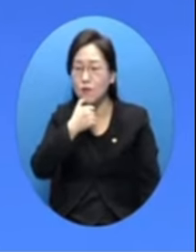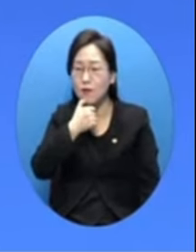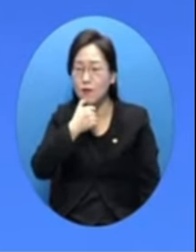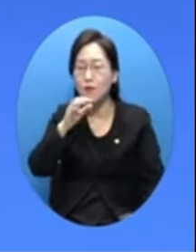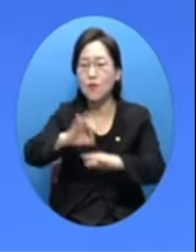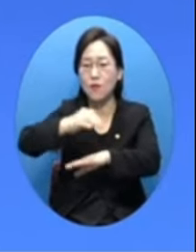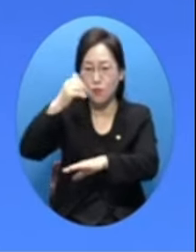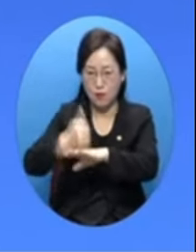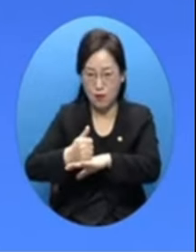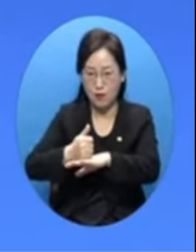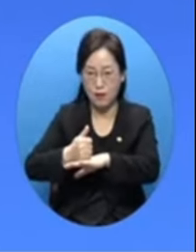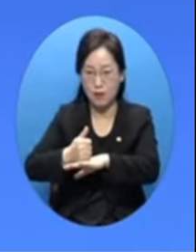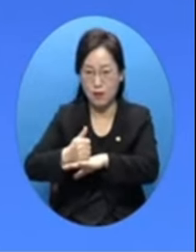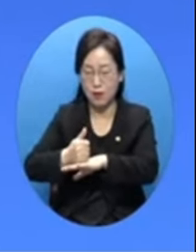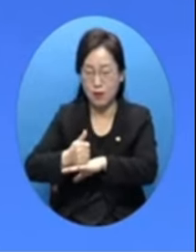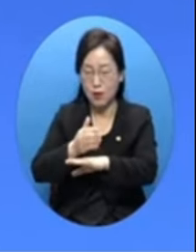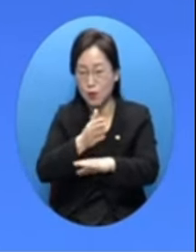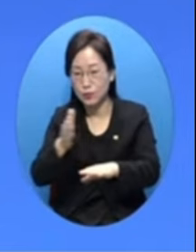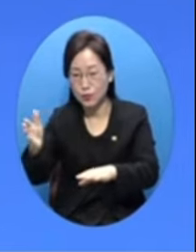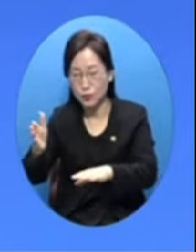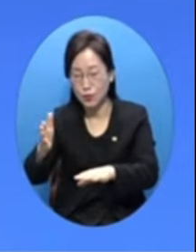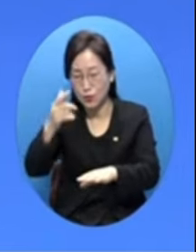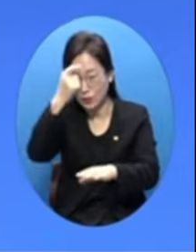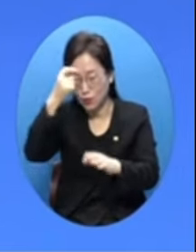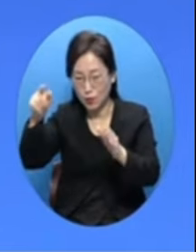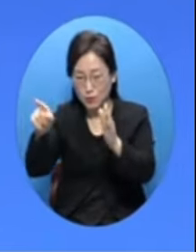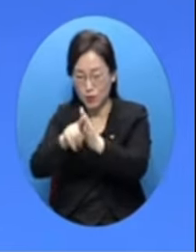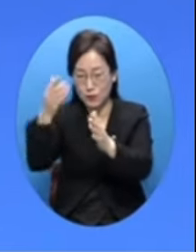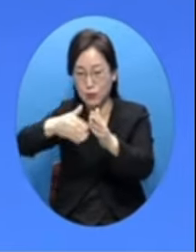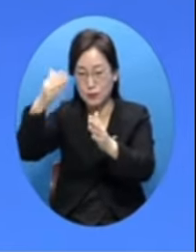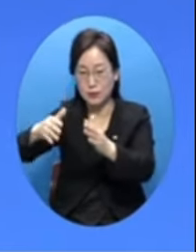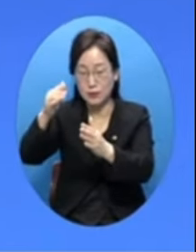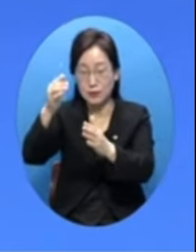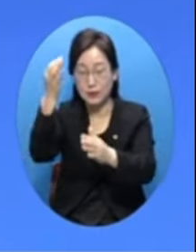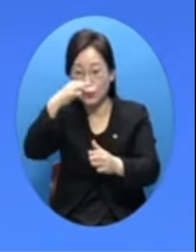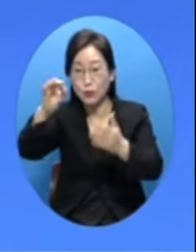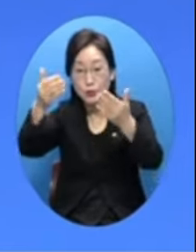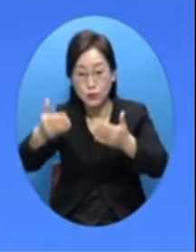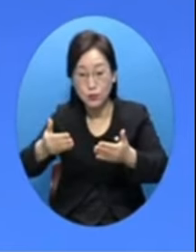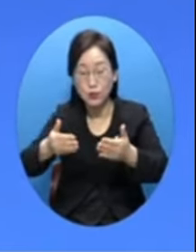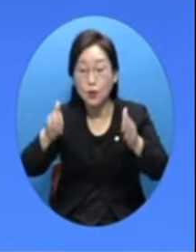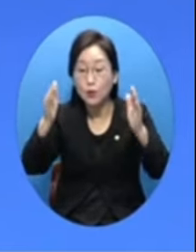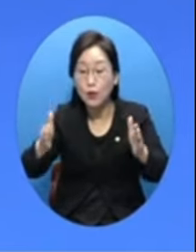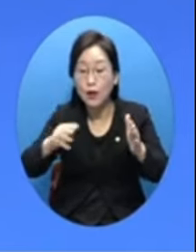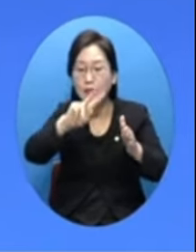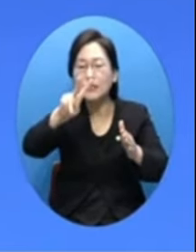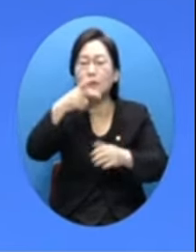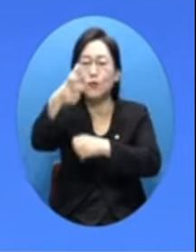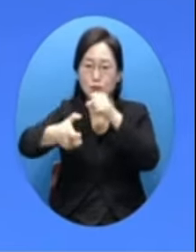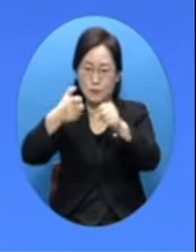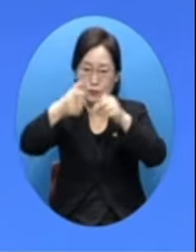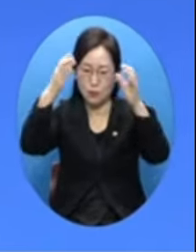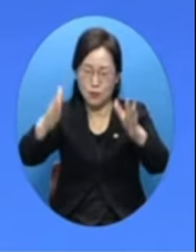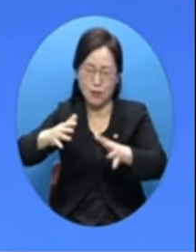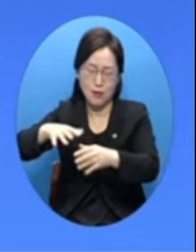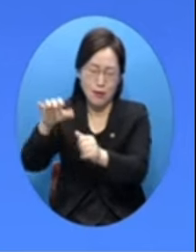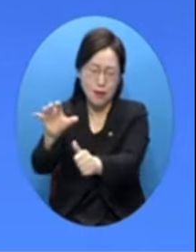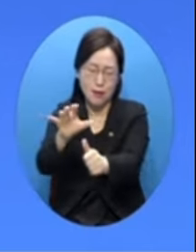콘스탄틴 황제가 기도 공연할 때까지 250년 동안 말수 없는 박해가 계속되었기